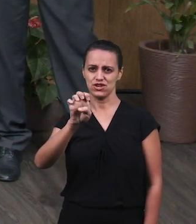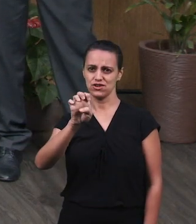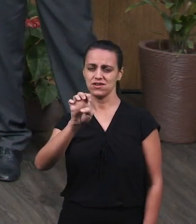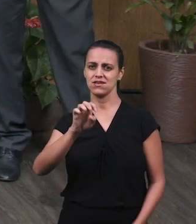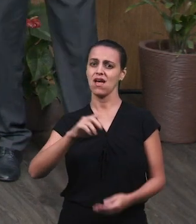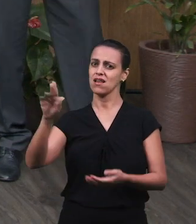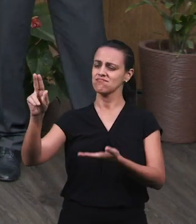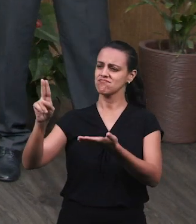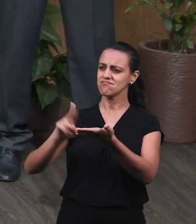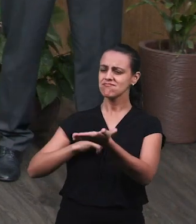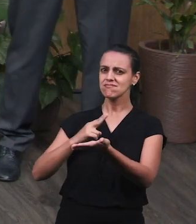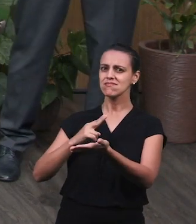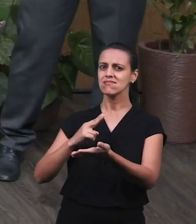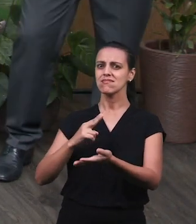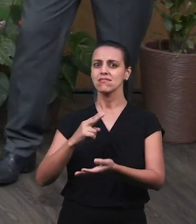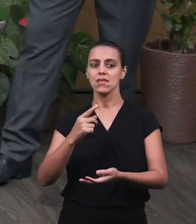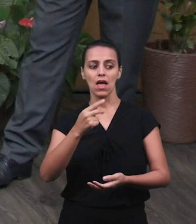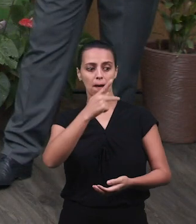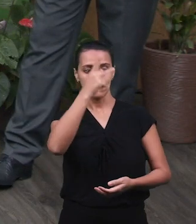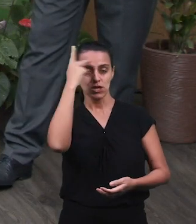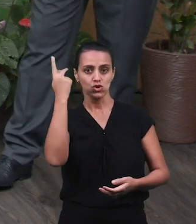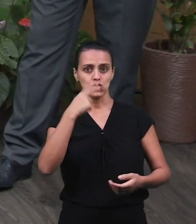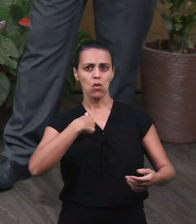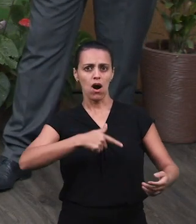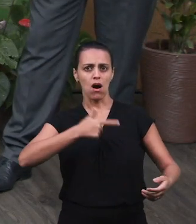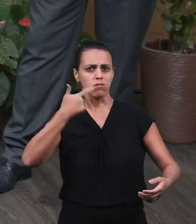la sœur Jeannette, et elle dit, j'ai